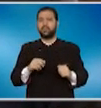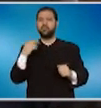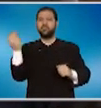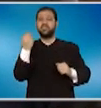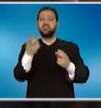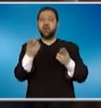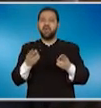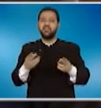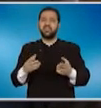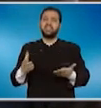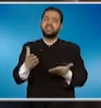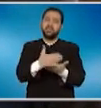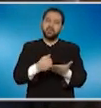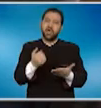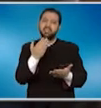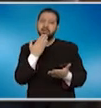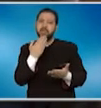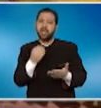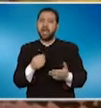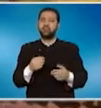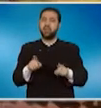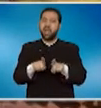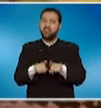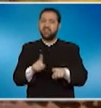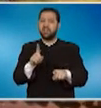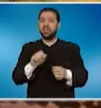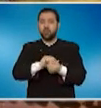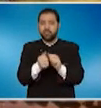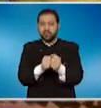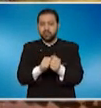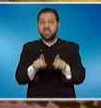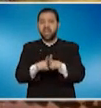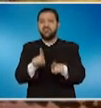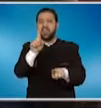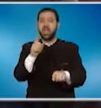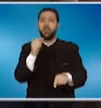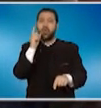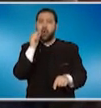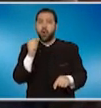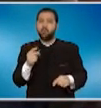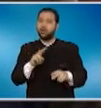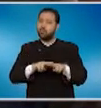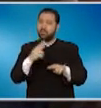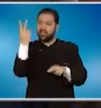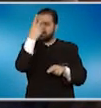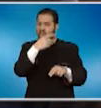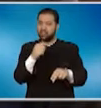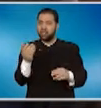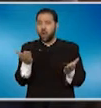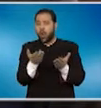continuare necomunicabil omului, ci într-un mod propriu omului, propriu percepției umane, propriu înțelegerii umane,